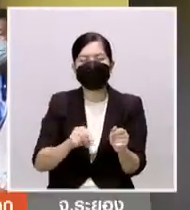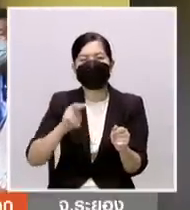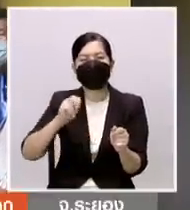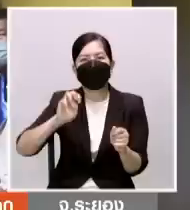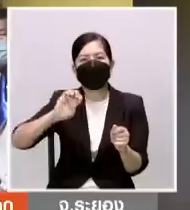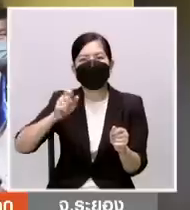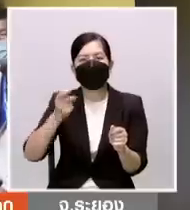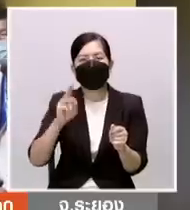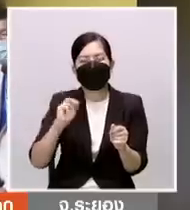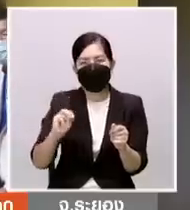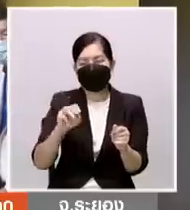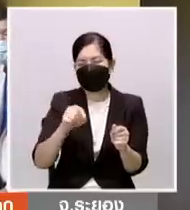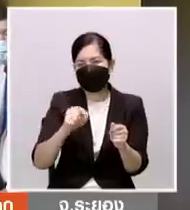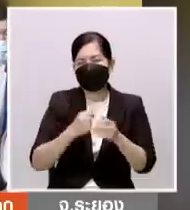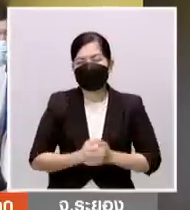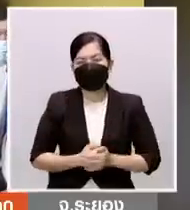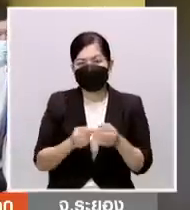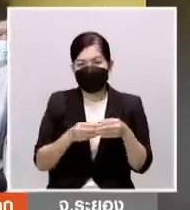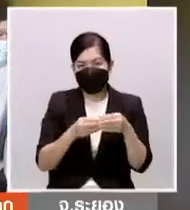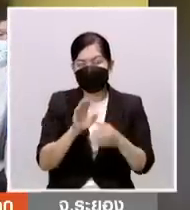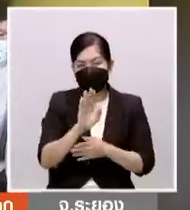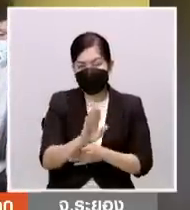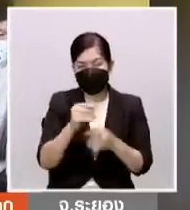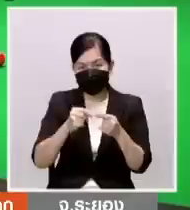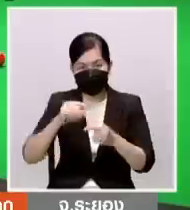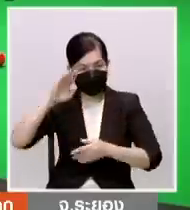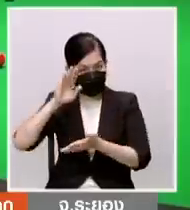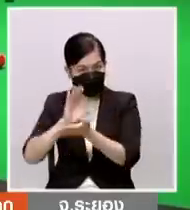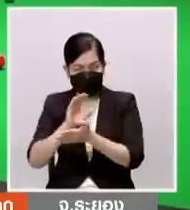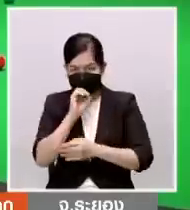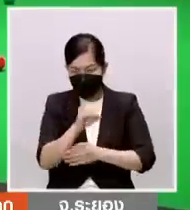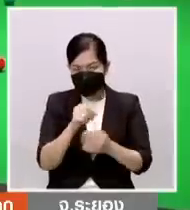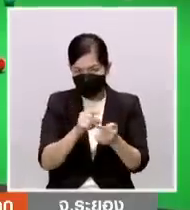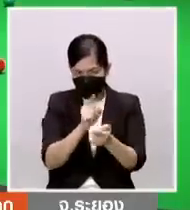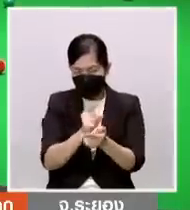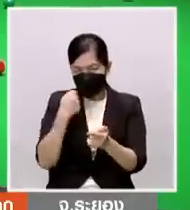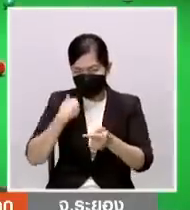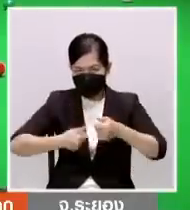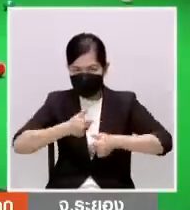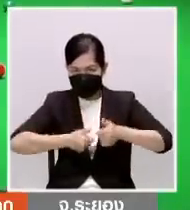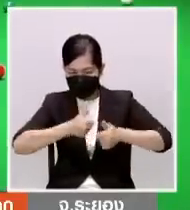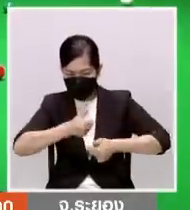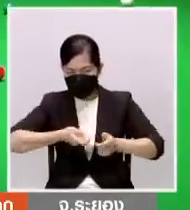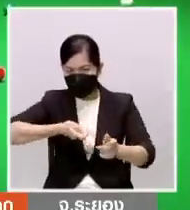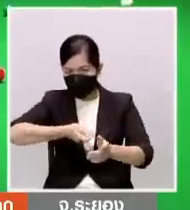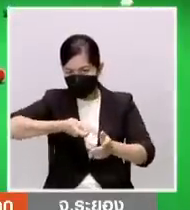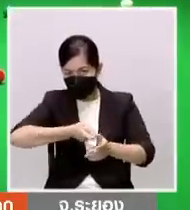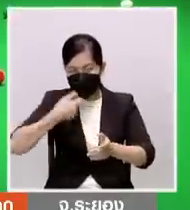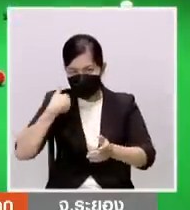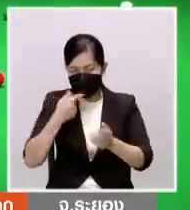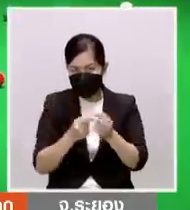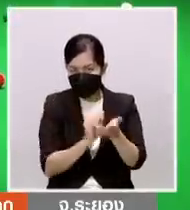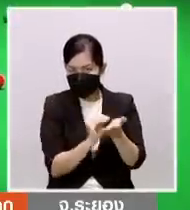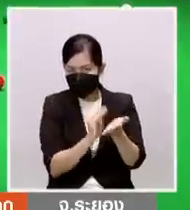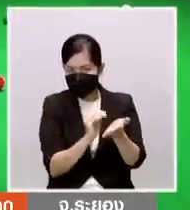าทางด้านของฝ่ายปกครองก็บอกว่าจากการตรวจสอบพบมีการจัดแข่งสนุกเกอร์มีการเล่นการพนันรถ